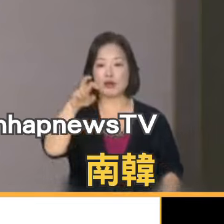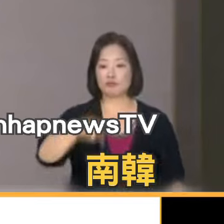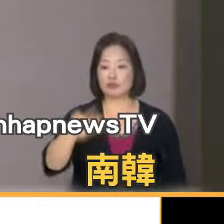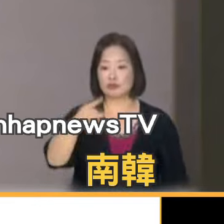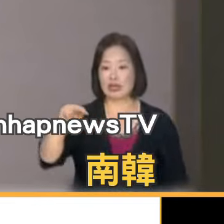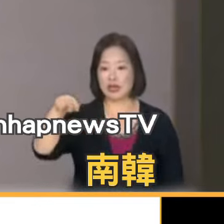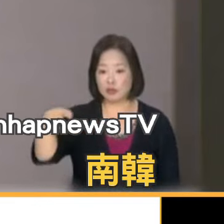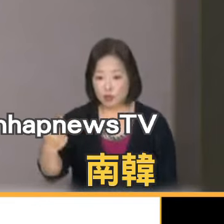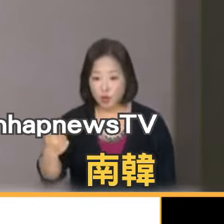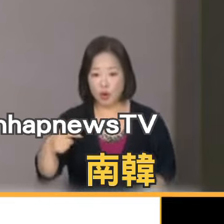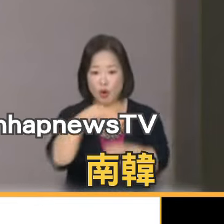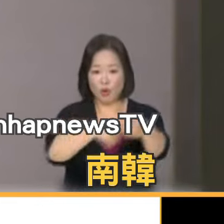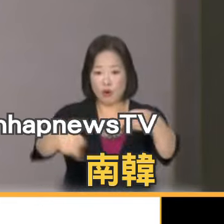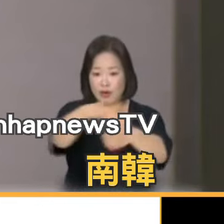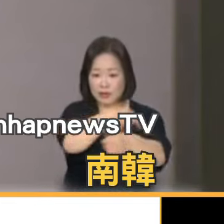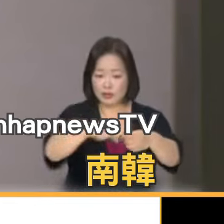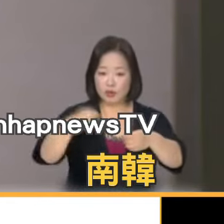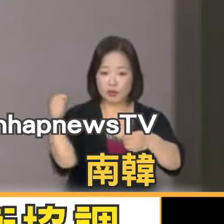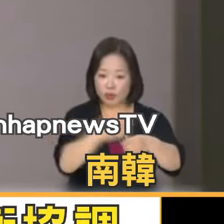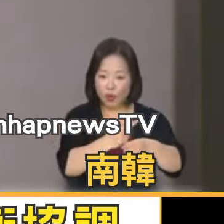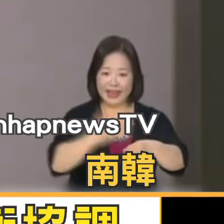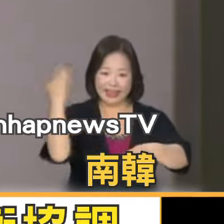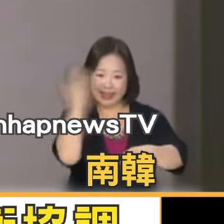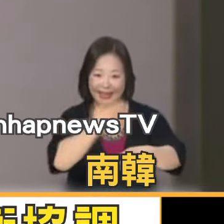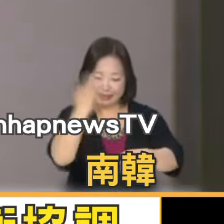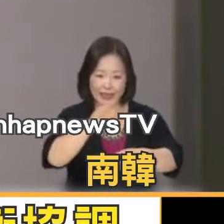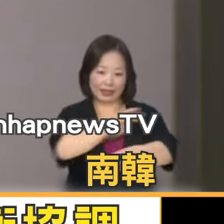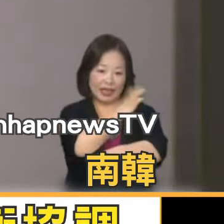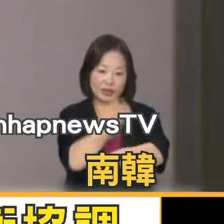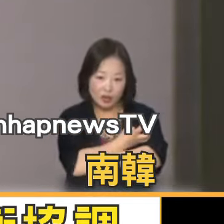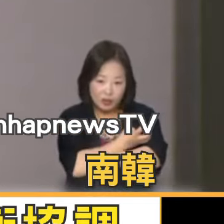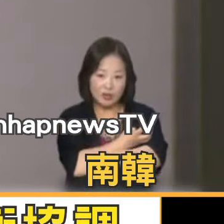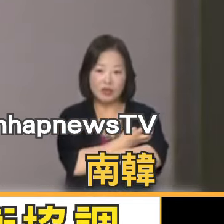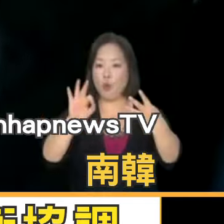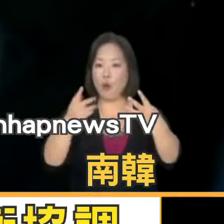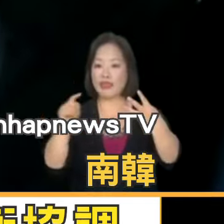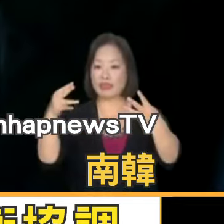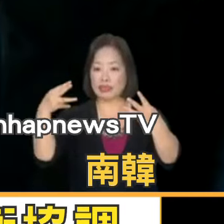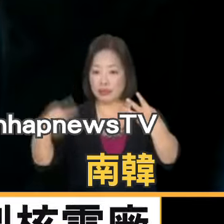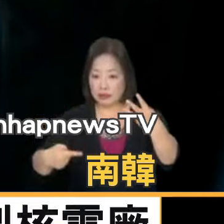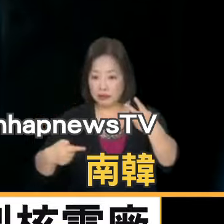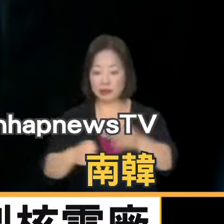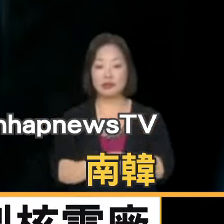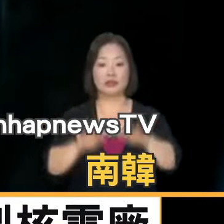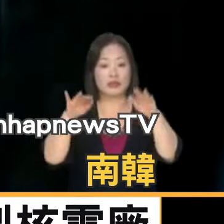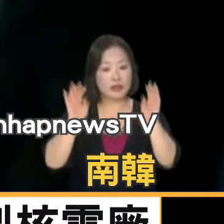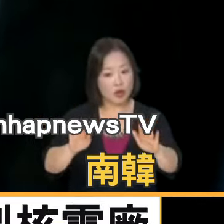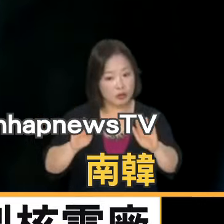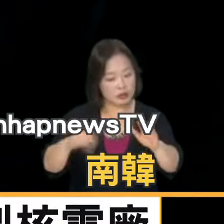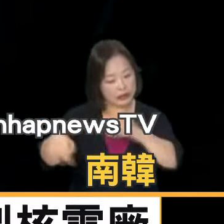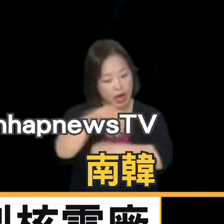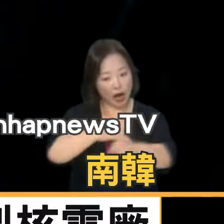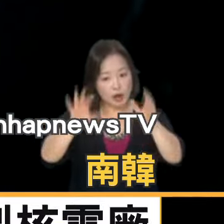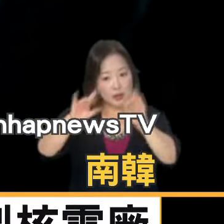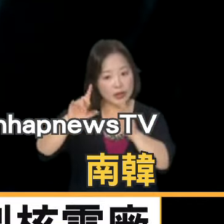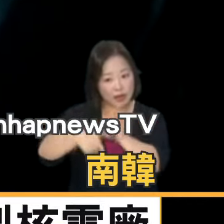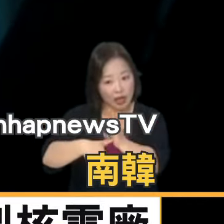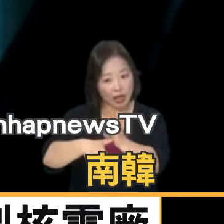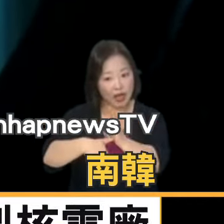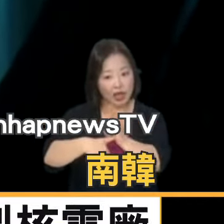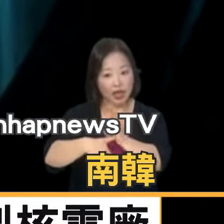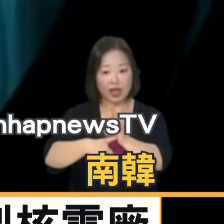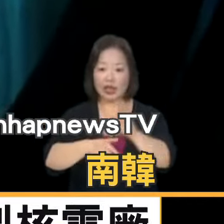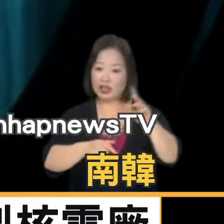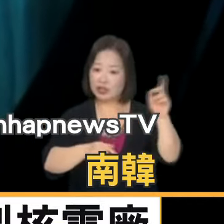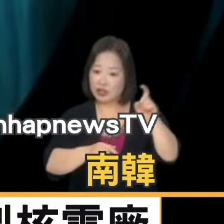의두축인원전과재생에너지균형있는조화를이루게되었습니다 南韩提出再生能源与核电互相